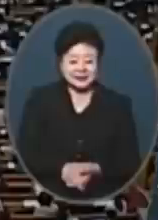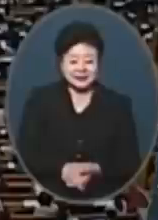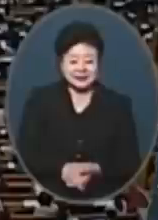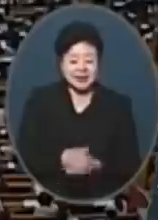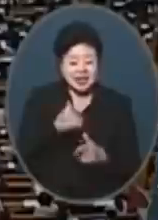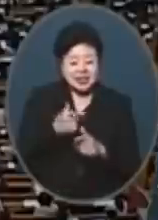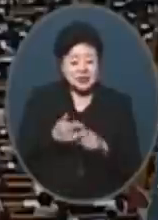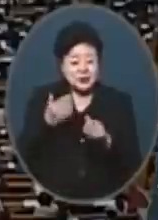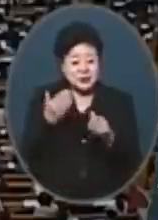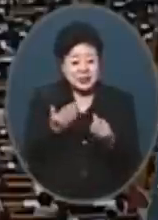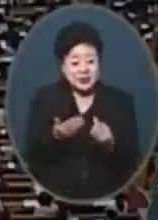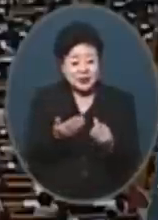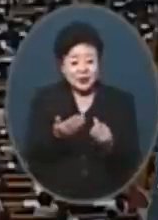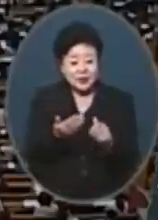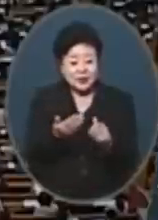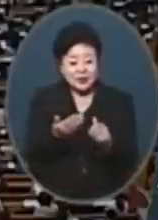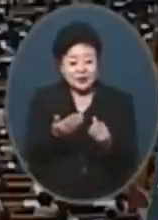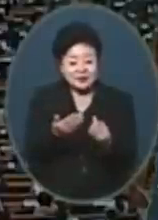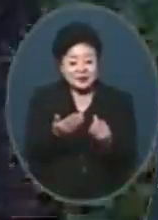예수님께서